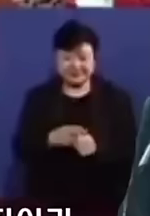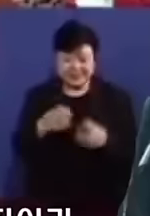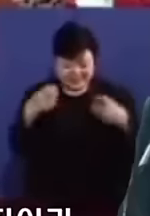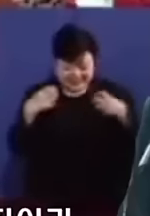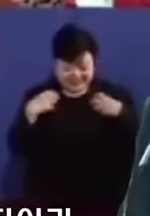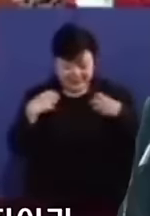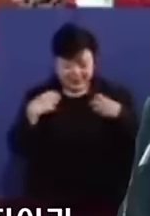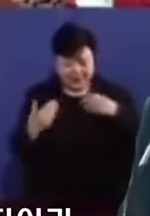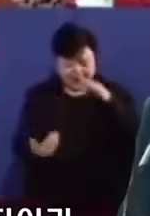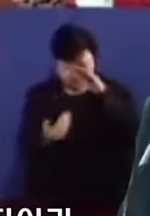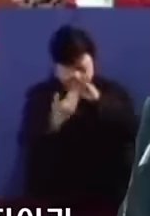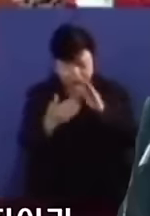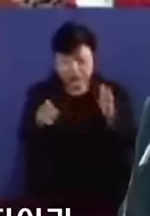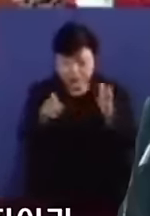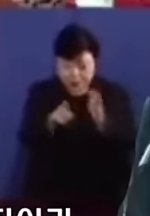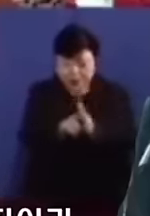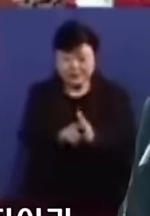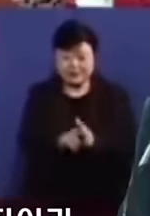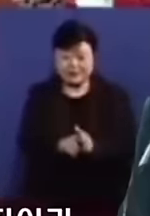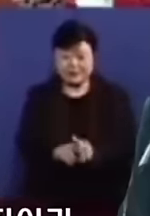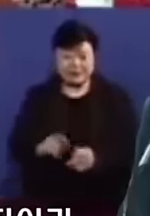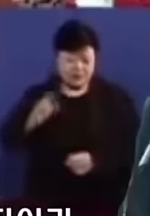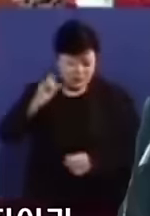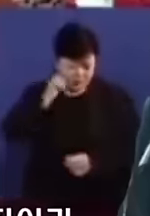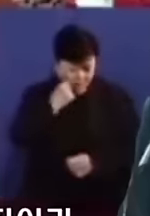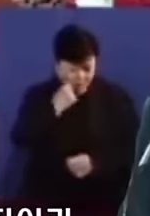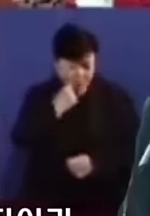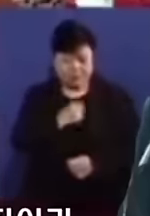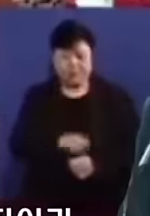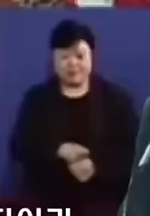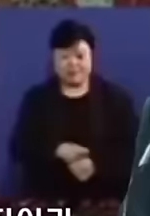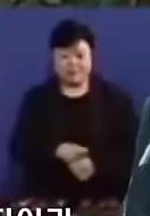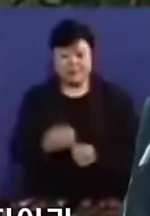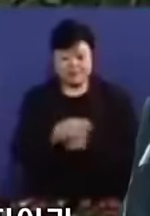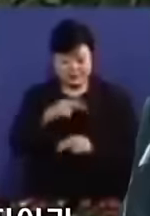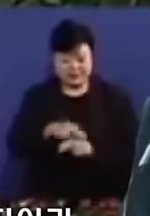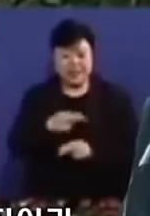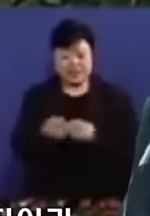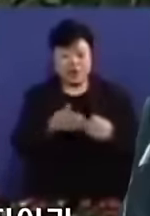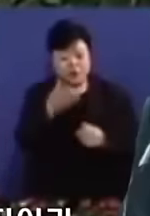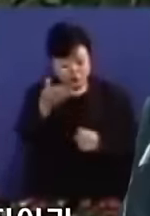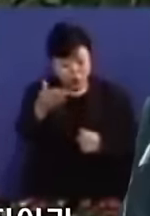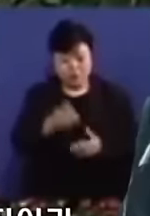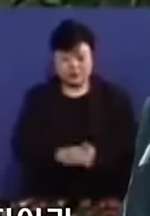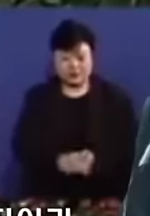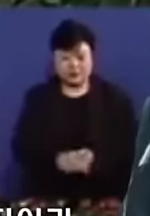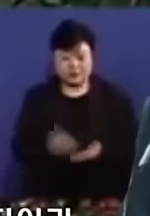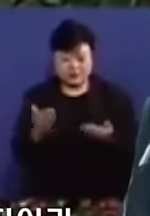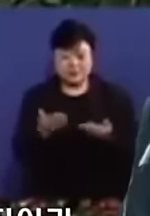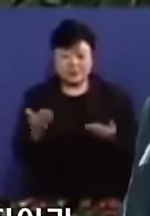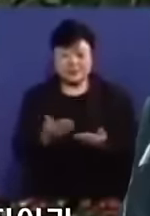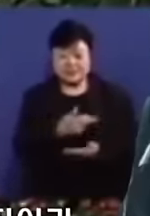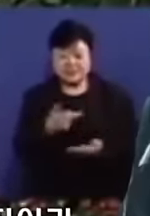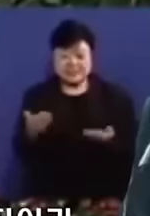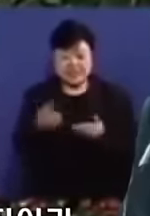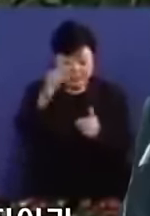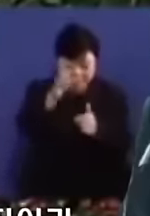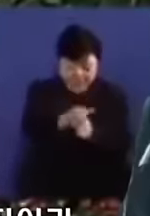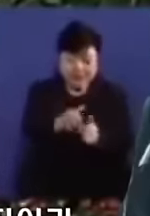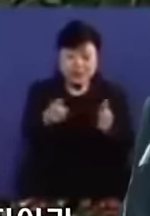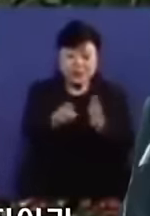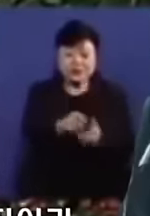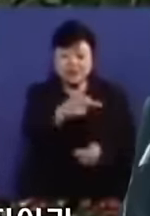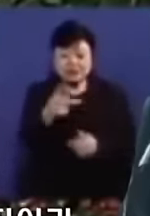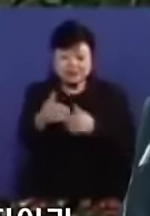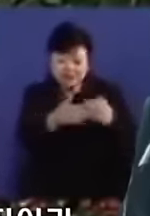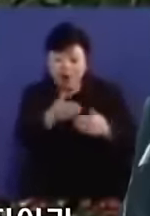사명을 다하기 위해서 그런 체험을 주신 것입니다. 은사를 주신 것입니다. 큰 일을 맡기기 위한